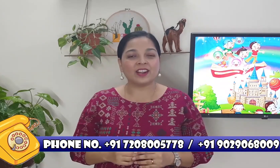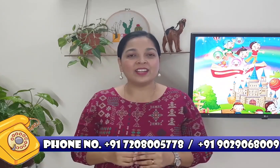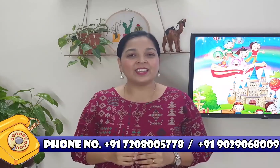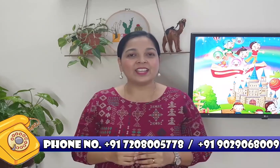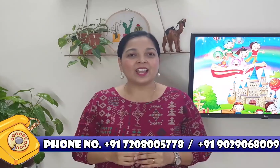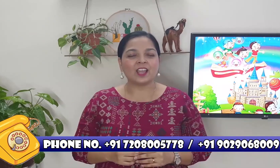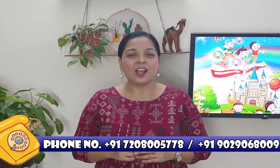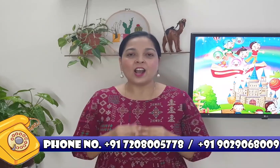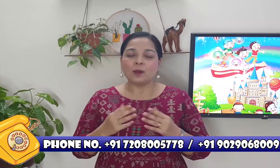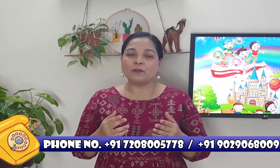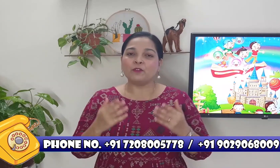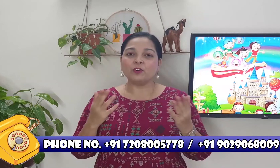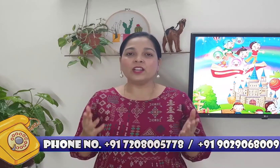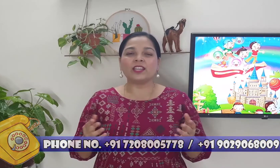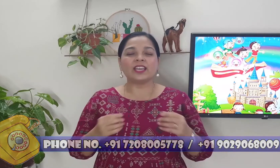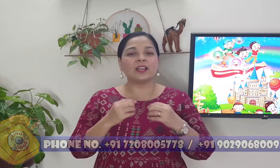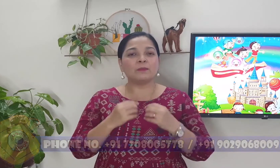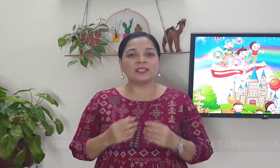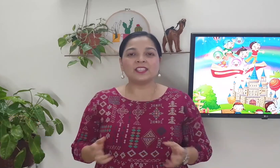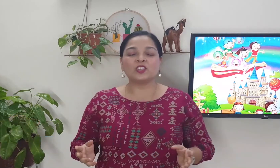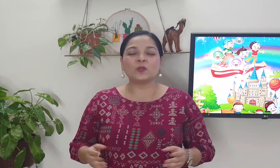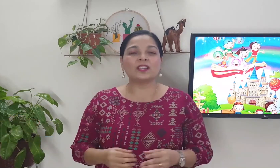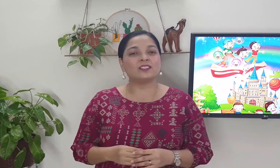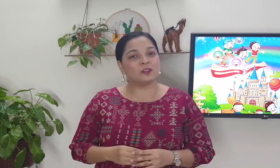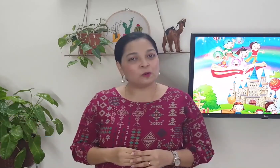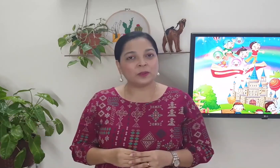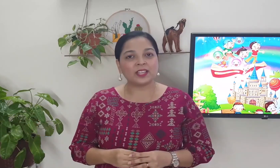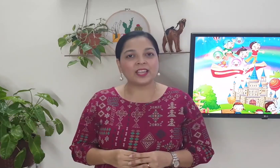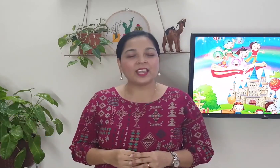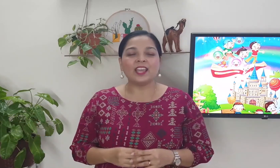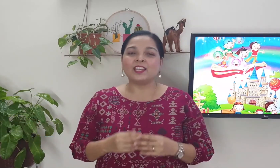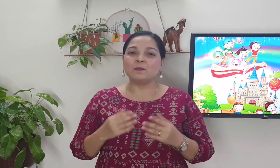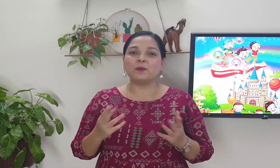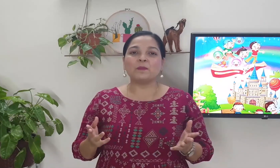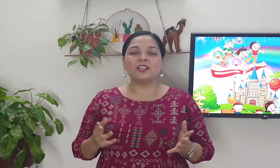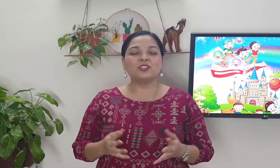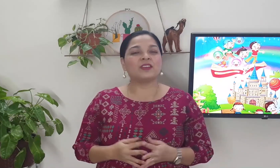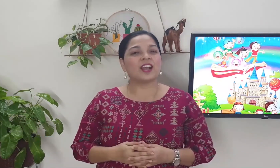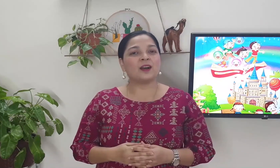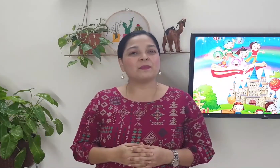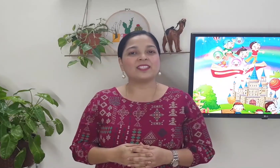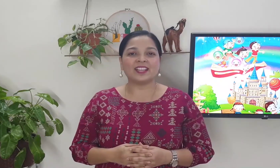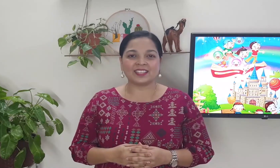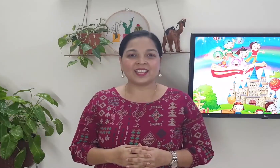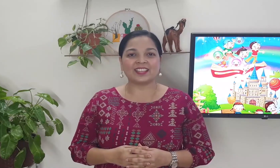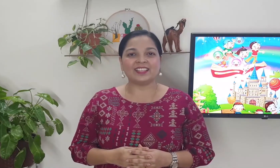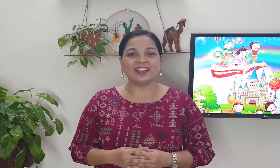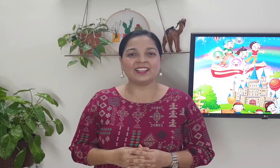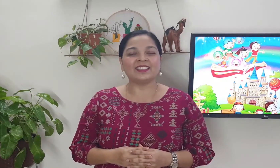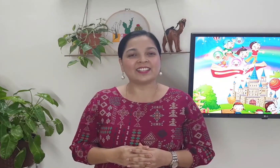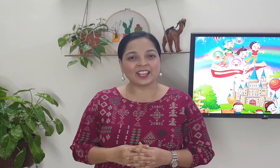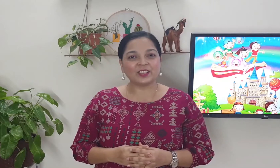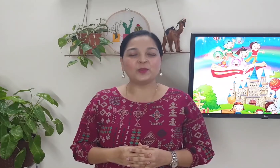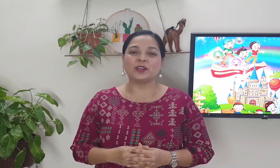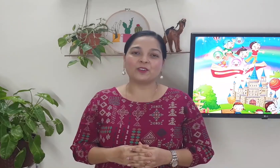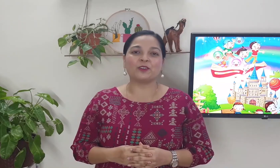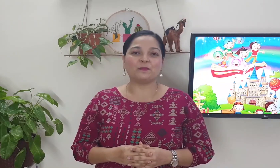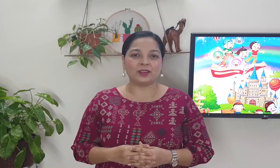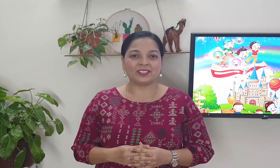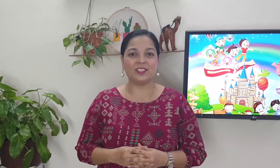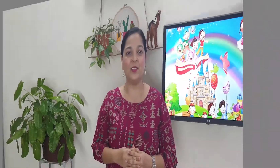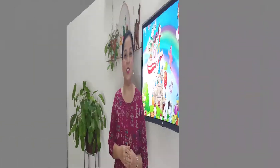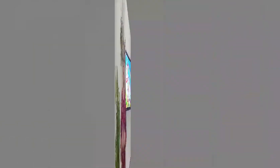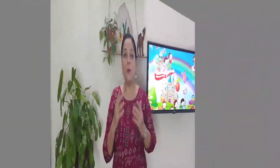जी देवे स्वास्थ्याला ग्रहण केले आहे. आमची डिटेल स्क्रीनवर दिलेली आहे, तुम्ही आम्हाला फोन करू शकता आणि सांगू शकता. देवाने तुमच्या. थँक